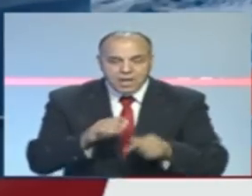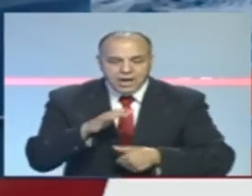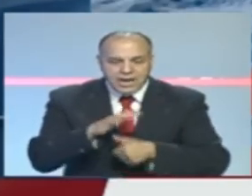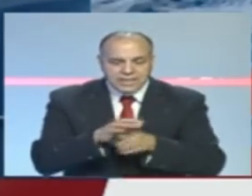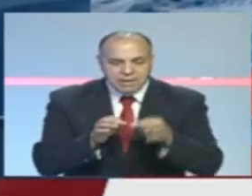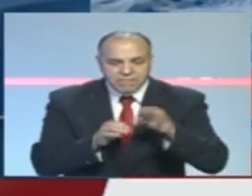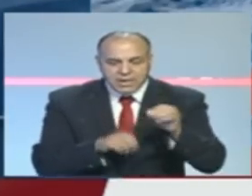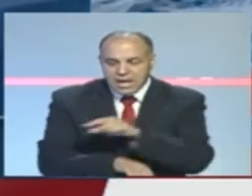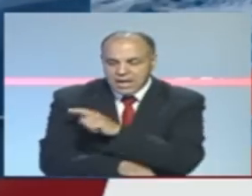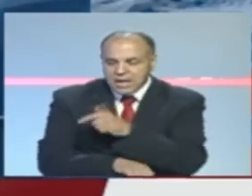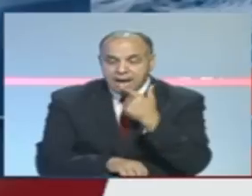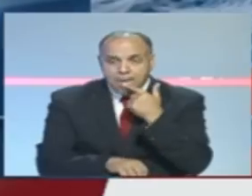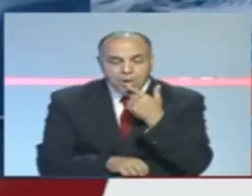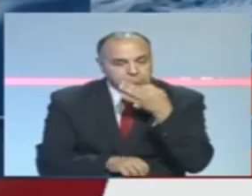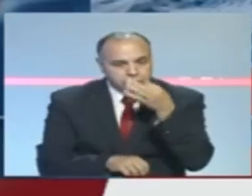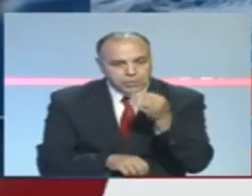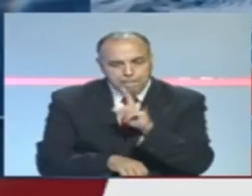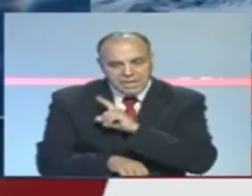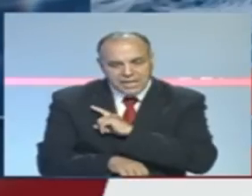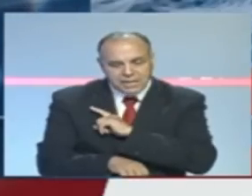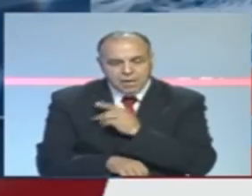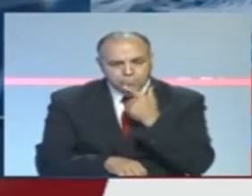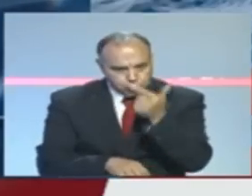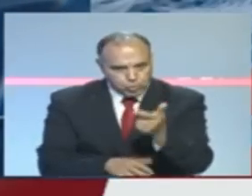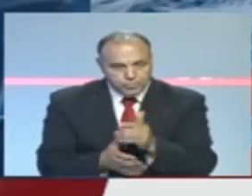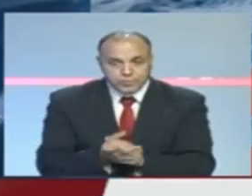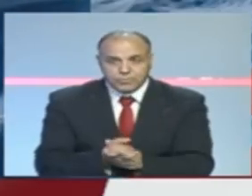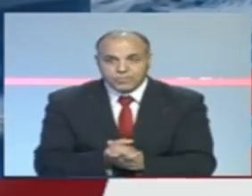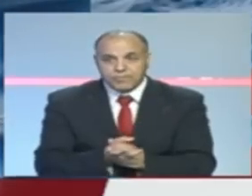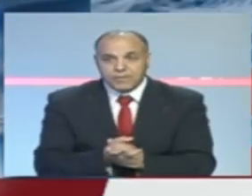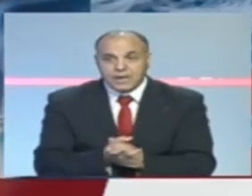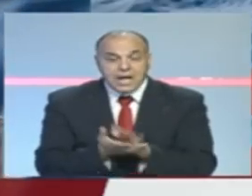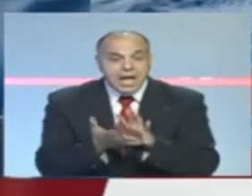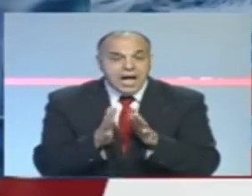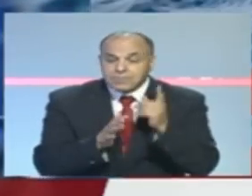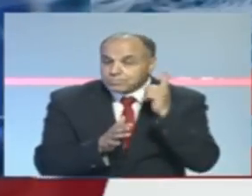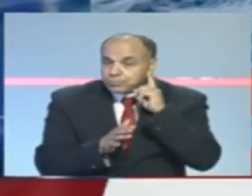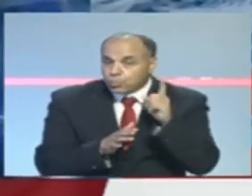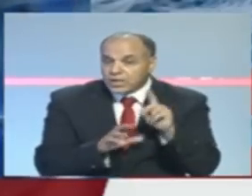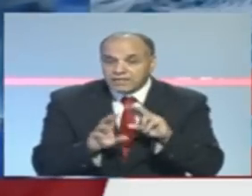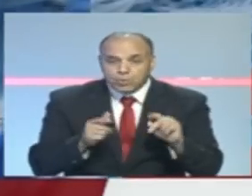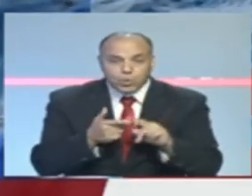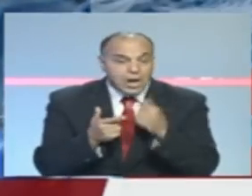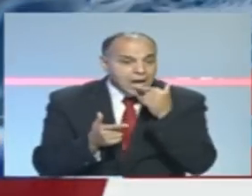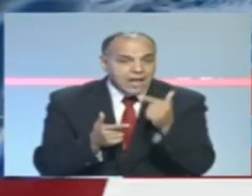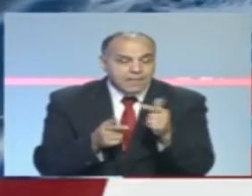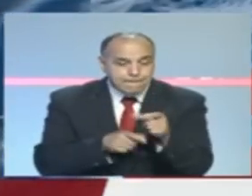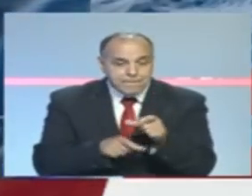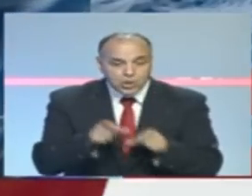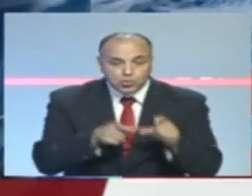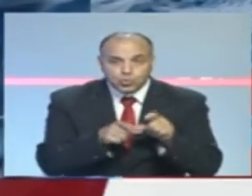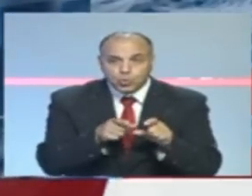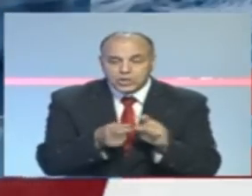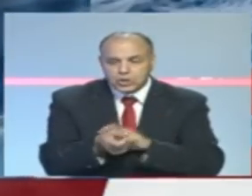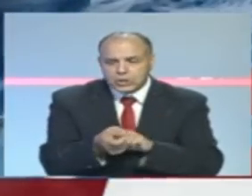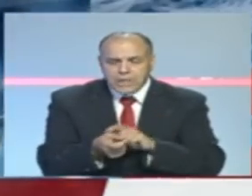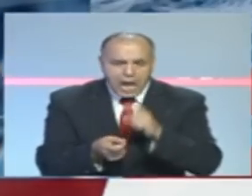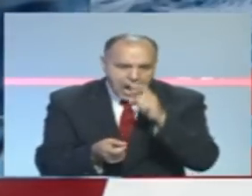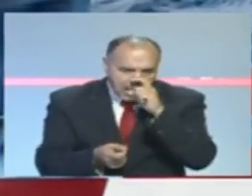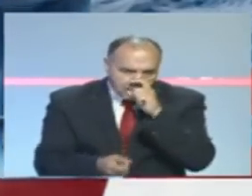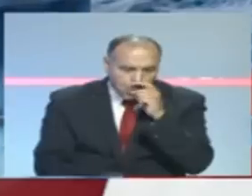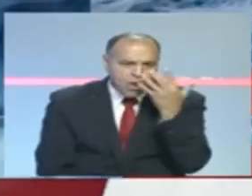فرع الهلال الاحمر التونسي مدني سليم وحسب المصدر نفسه فان المجموعه من جنسيات عربيه